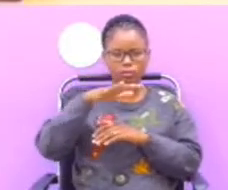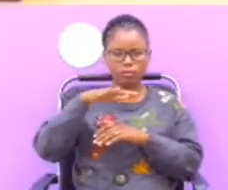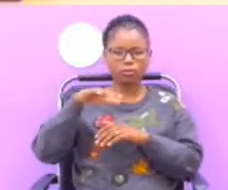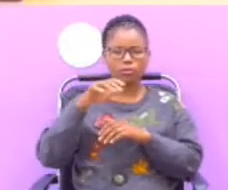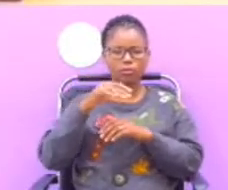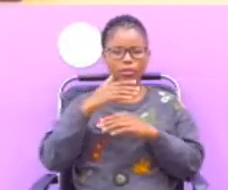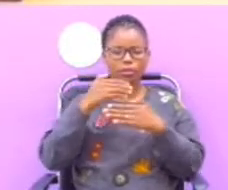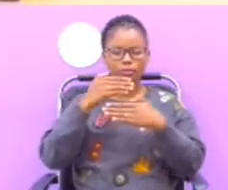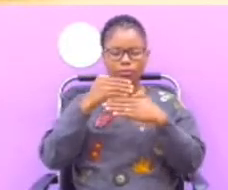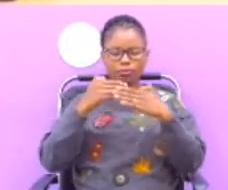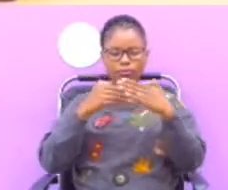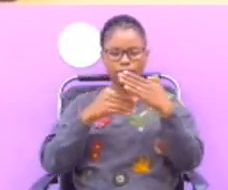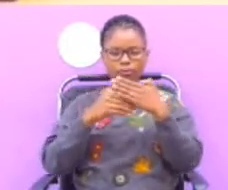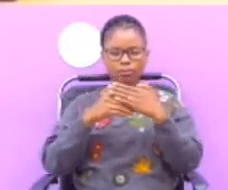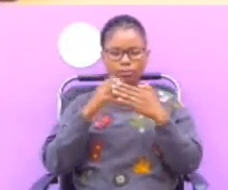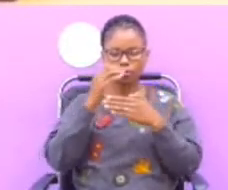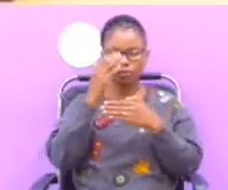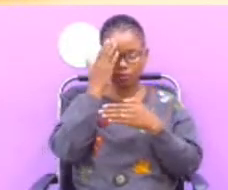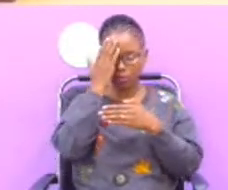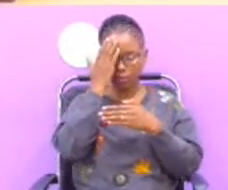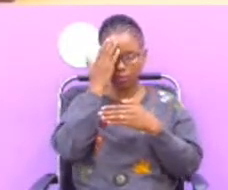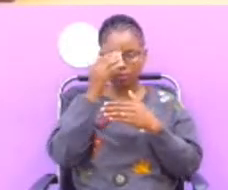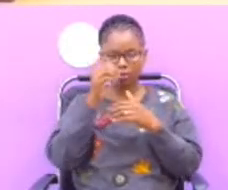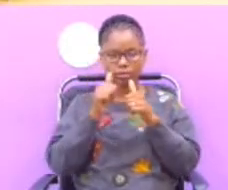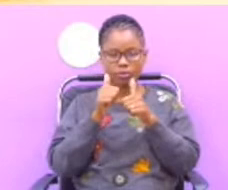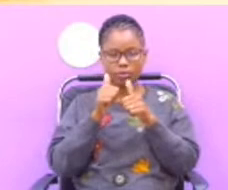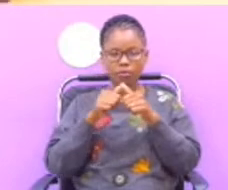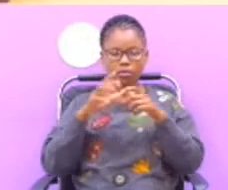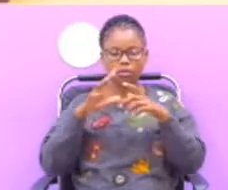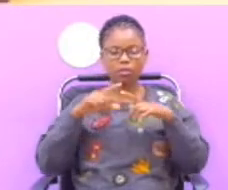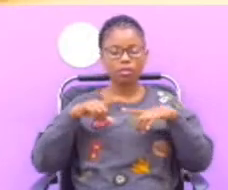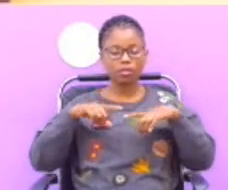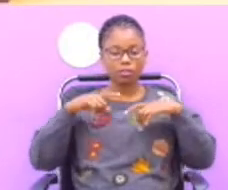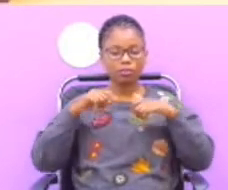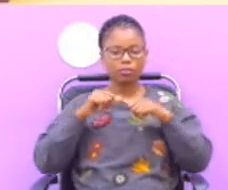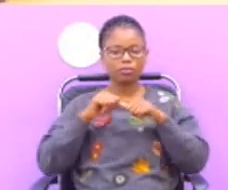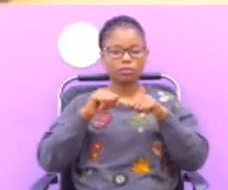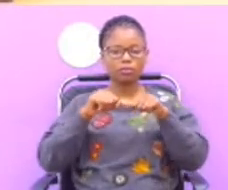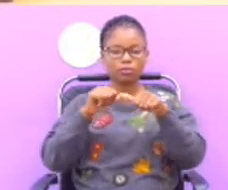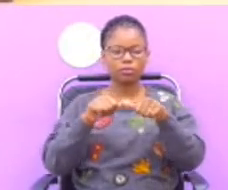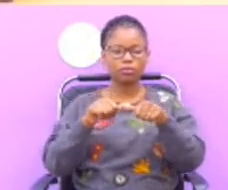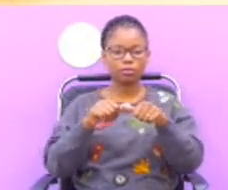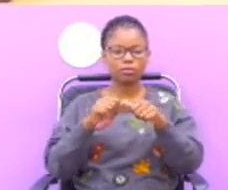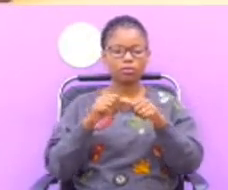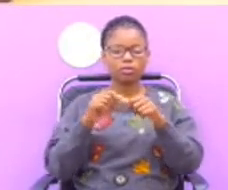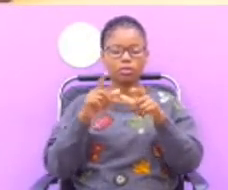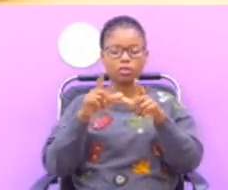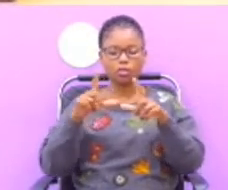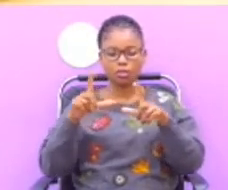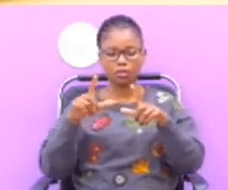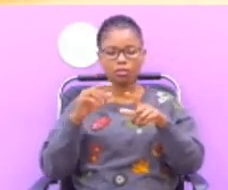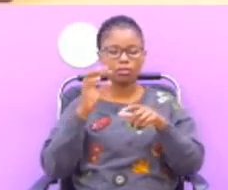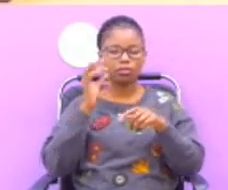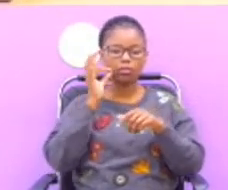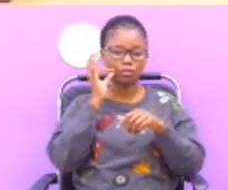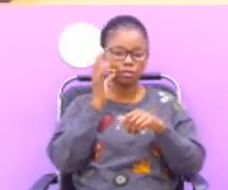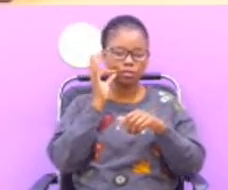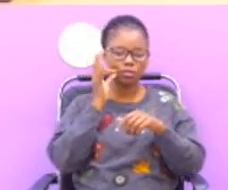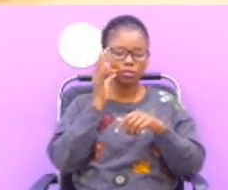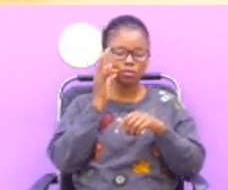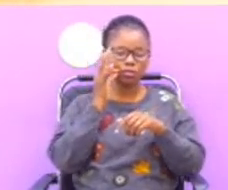make matura maria manyari vikete mamature nyingi marime migunda ya mithabibu na manyuage ndibei